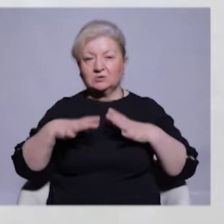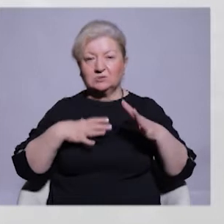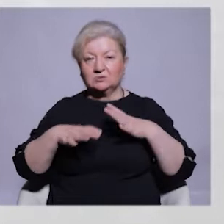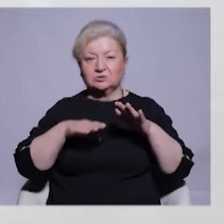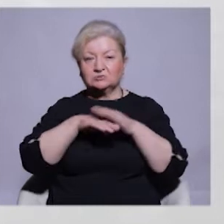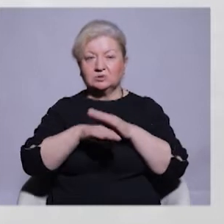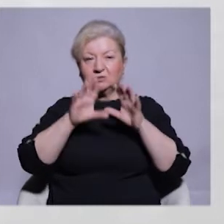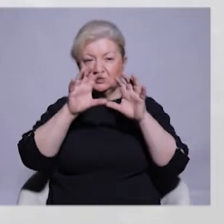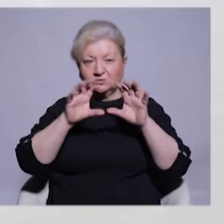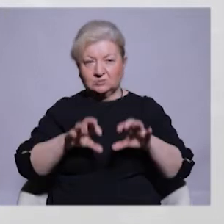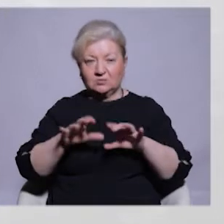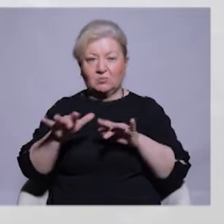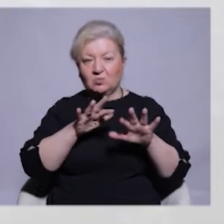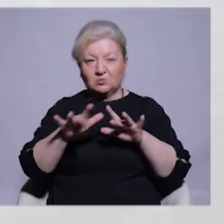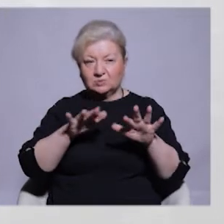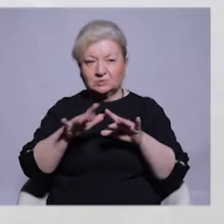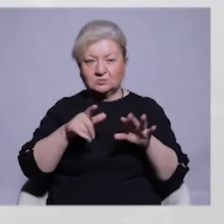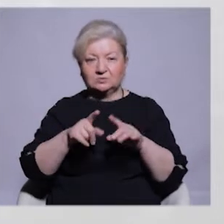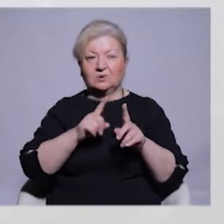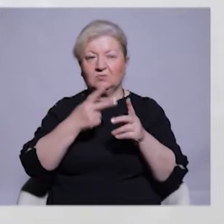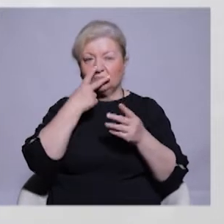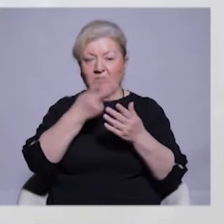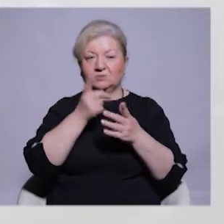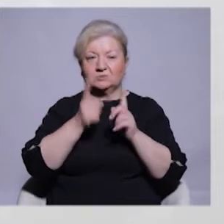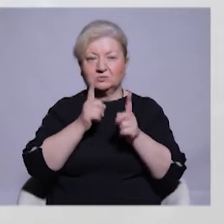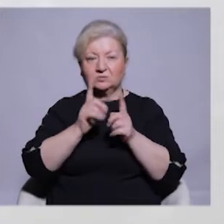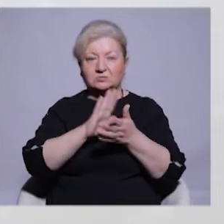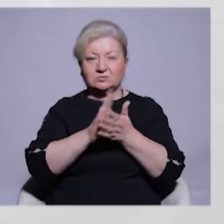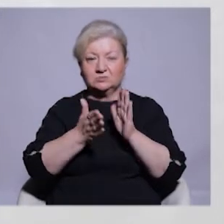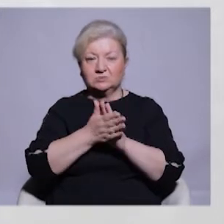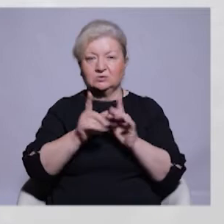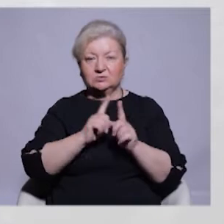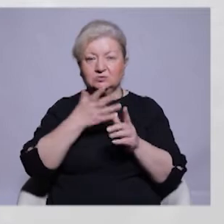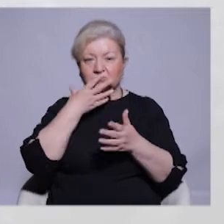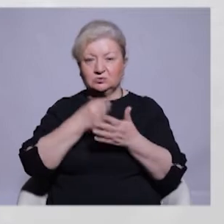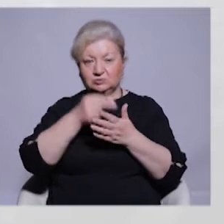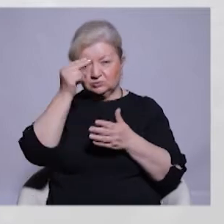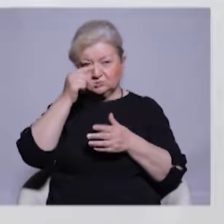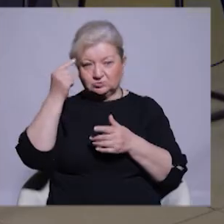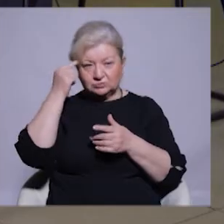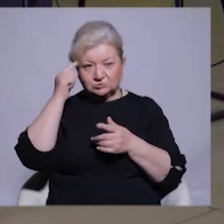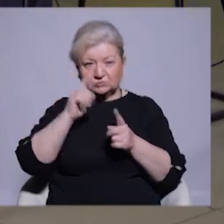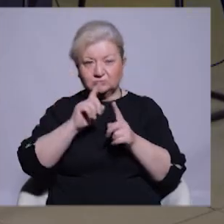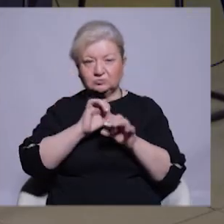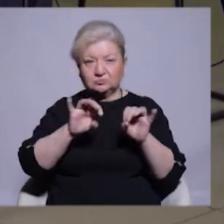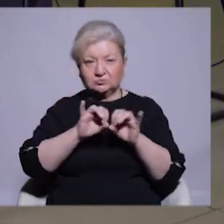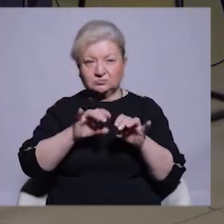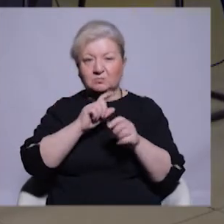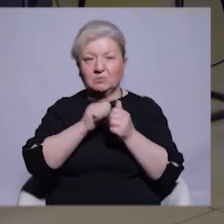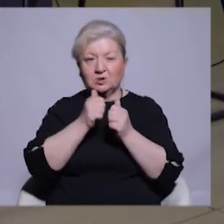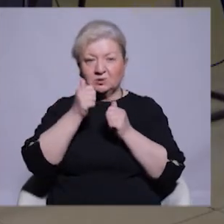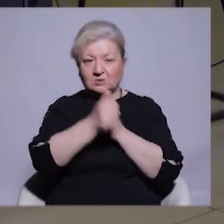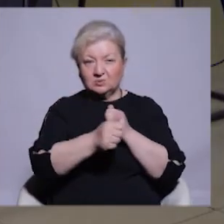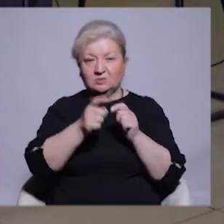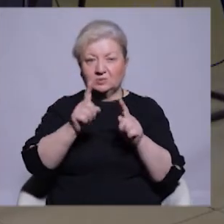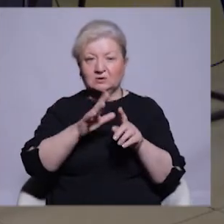კანონი მოქმედებაში განვიხილავთ რეალურ სიტუაციებს, სადაც ჩვენს ცოდნას გამოვიყენებთ. პირველ რიგში, მოდით,